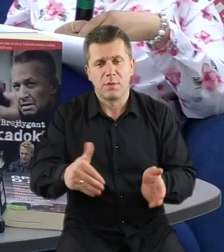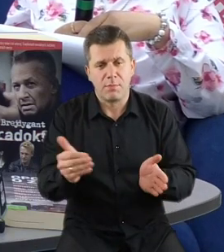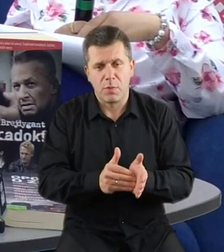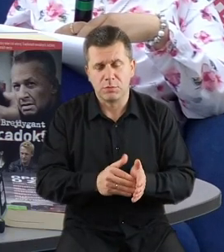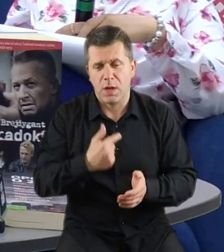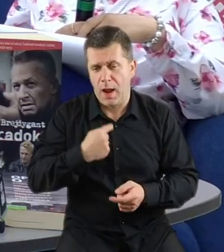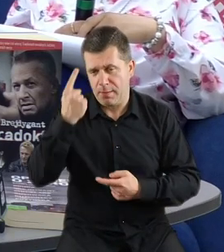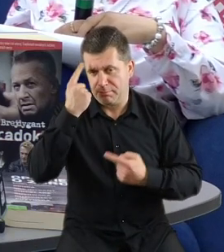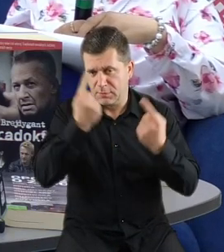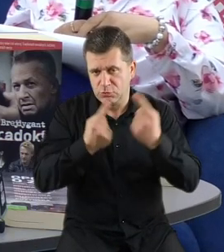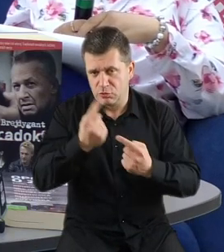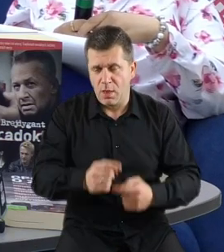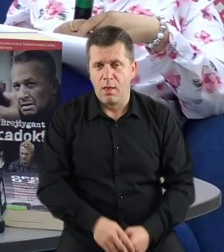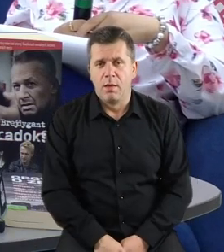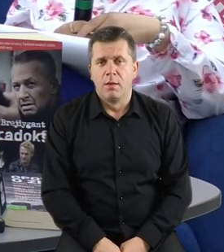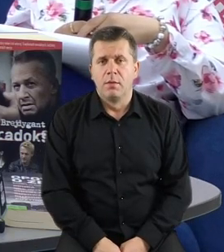natomiast wydaje mi się, no,